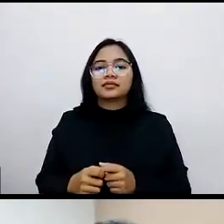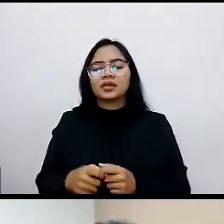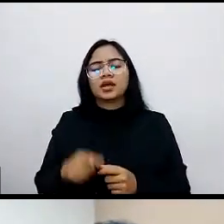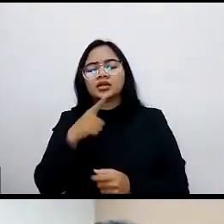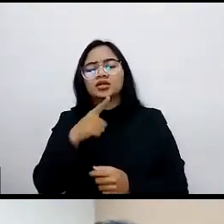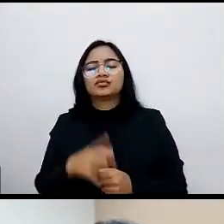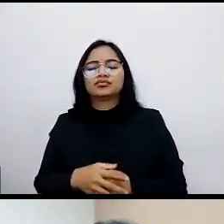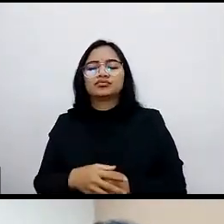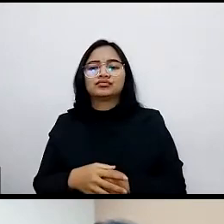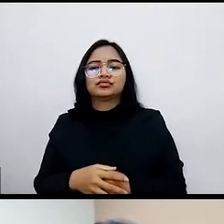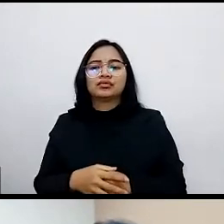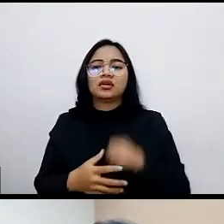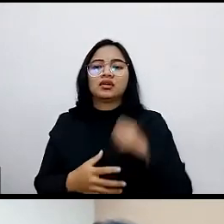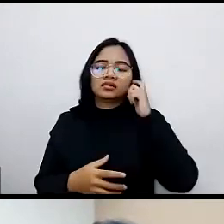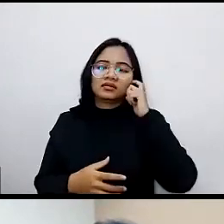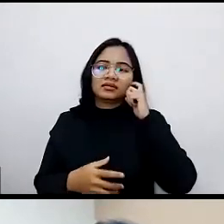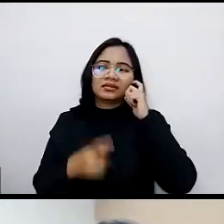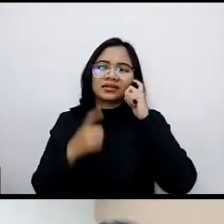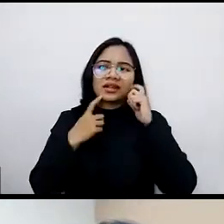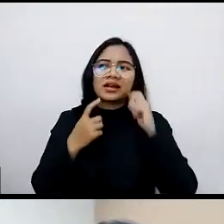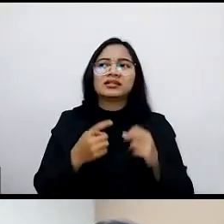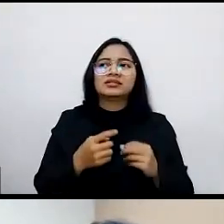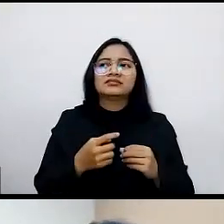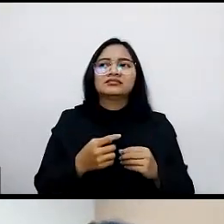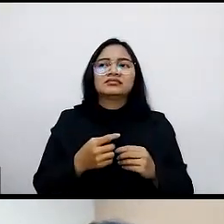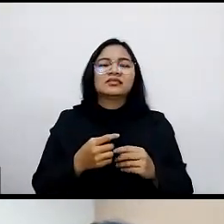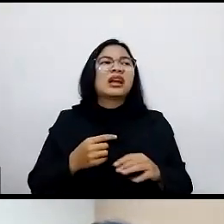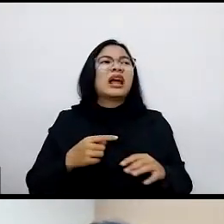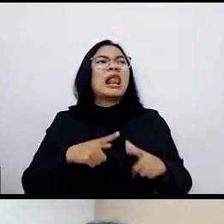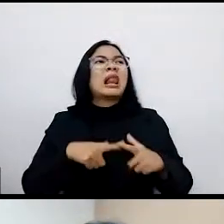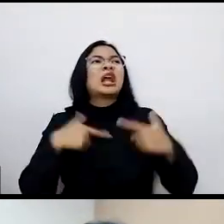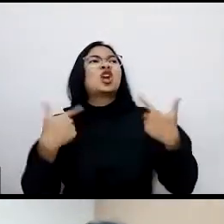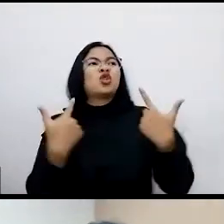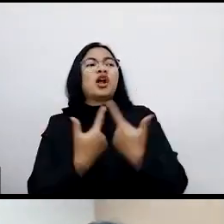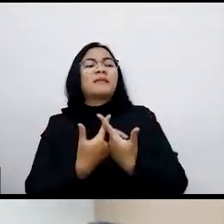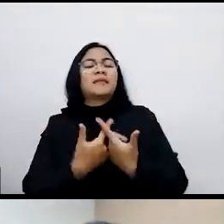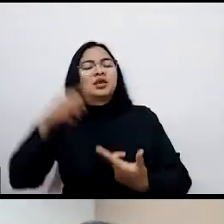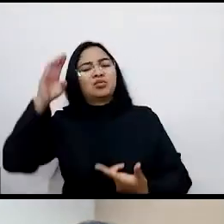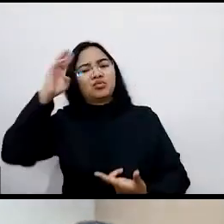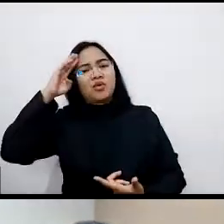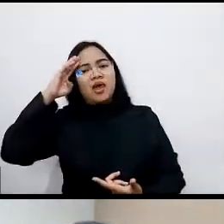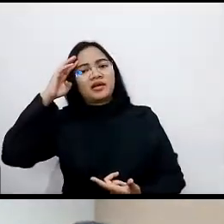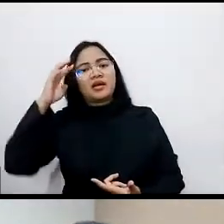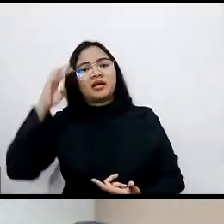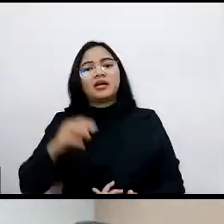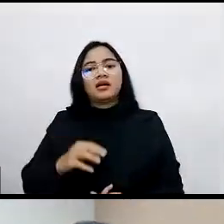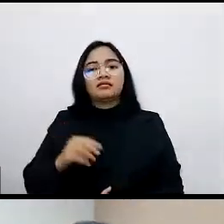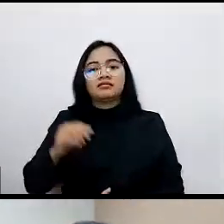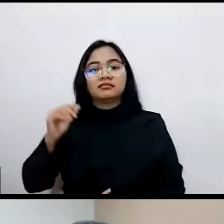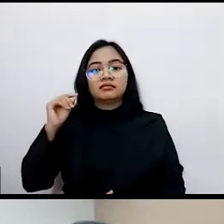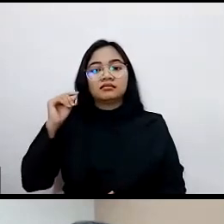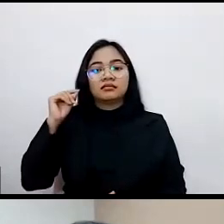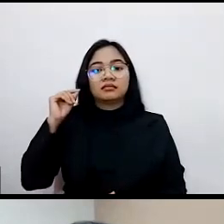sangat maskulin gitu ya. Perempuan tuh sering sekali diinvalidasi, dilecehkan secara online.